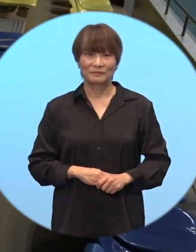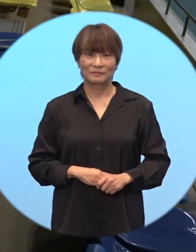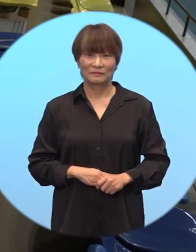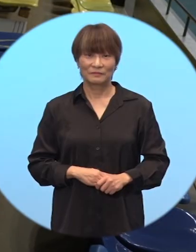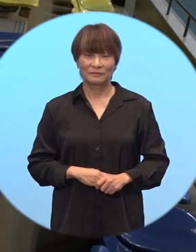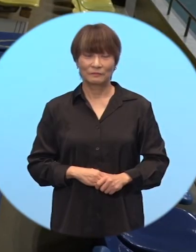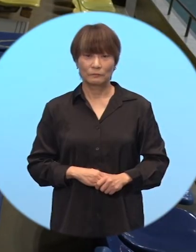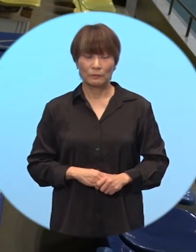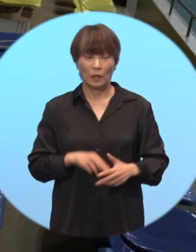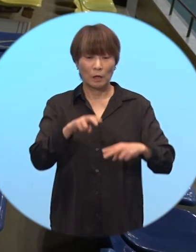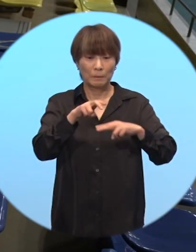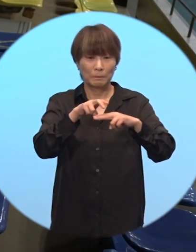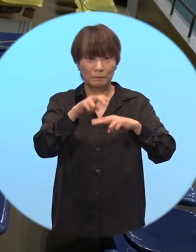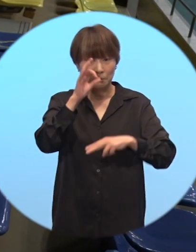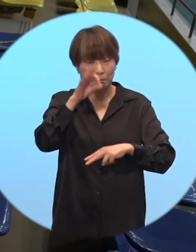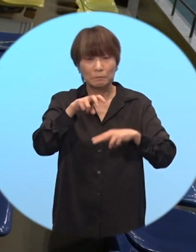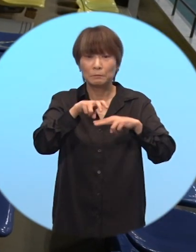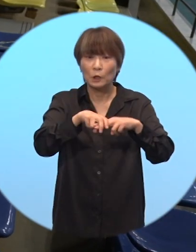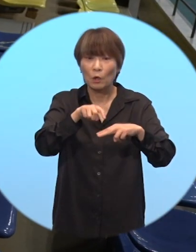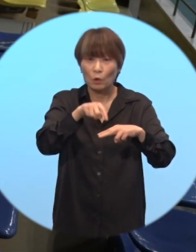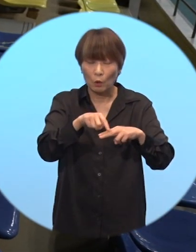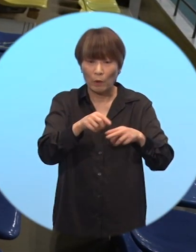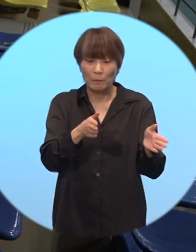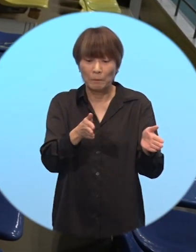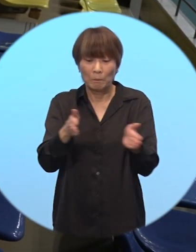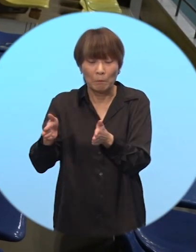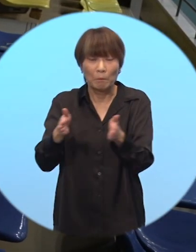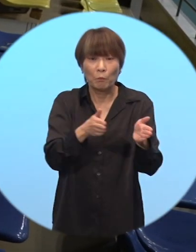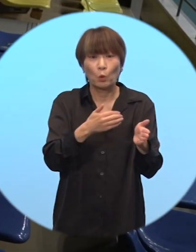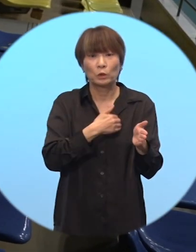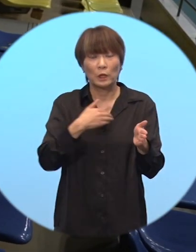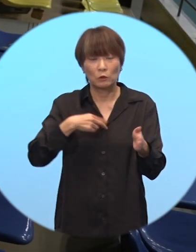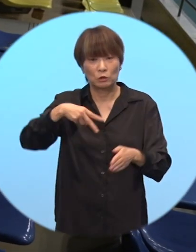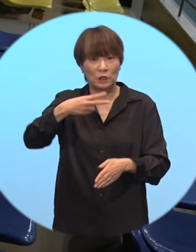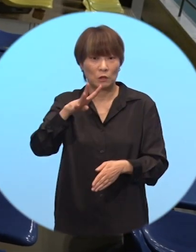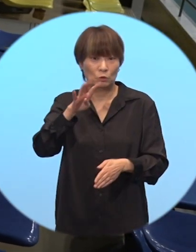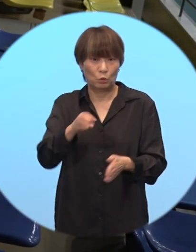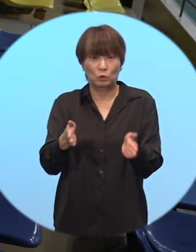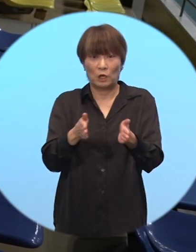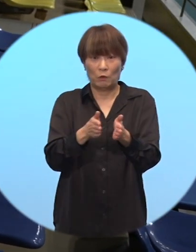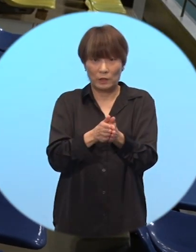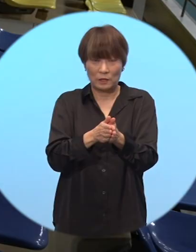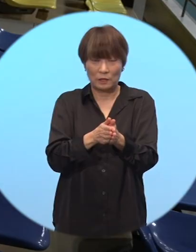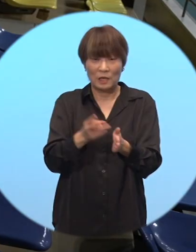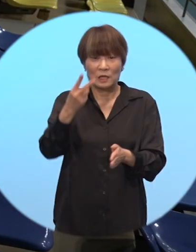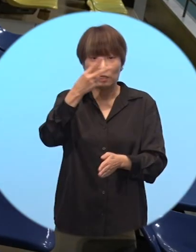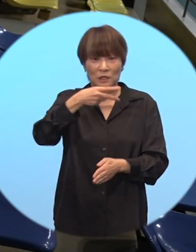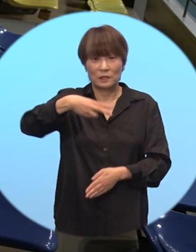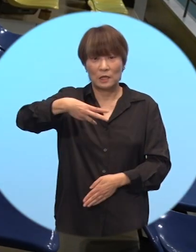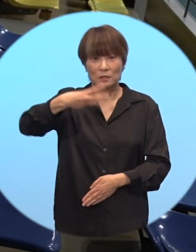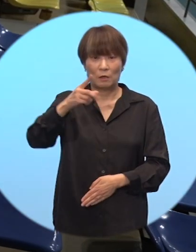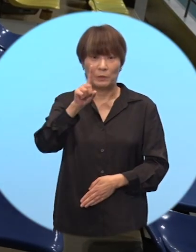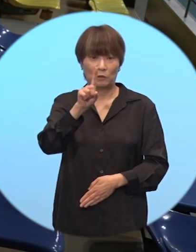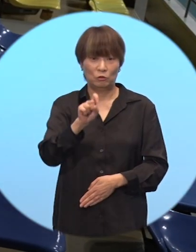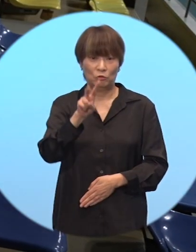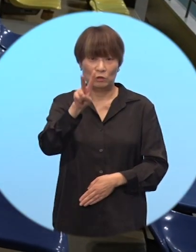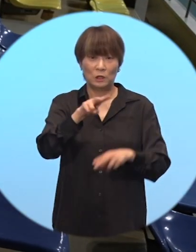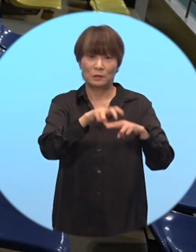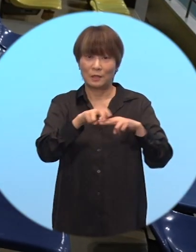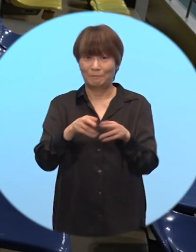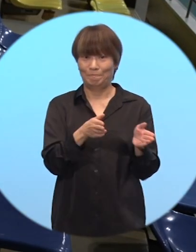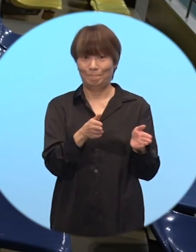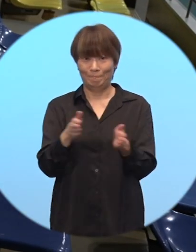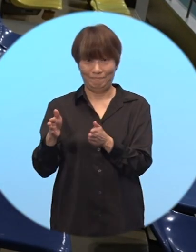観覧席は移動式の240席を合わせ2312席設けられてい